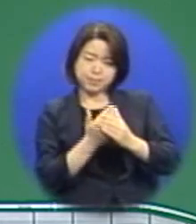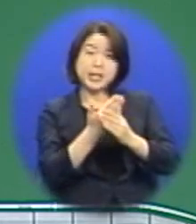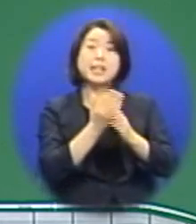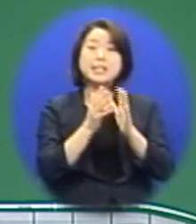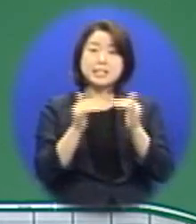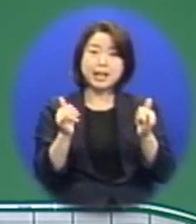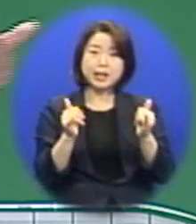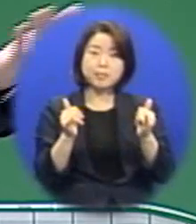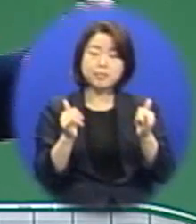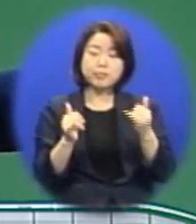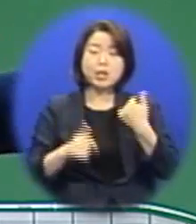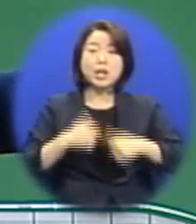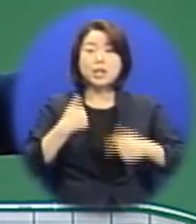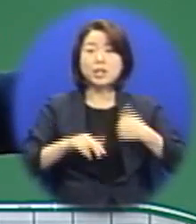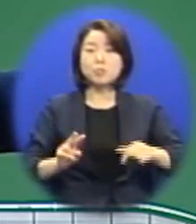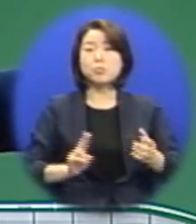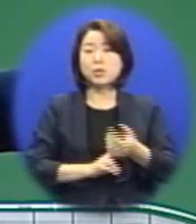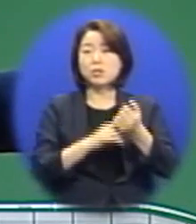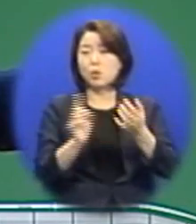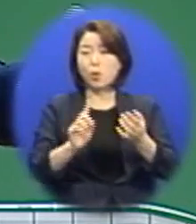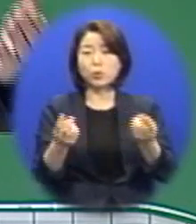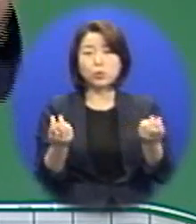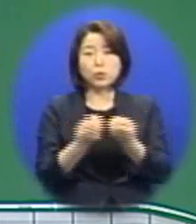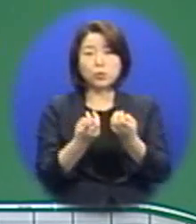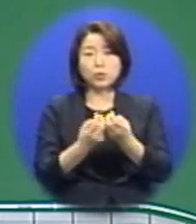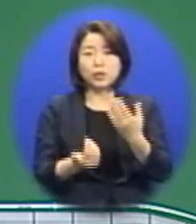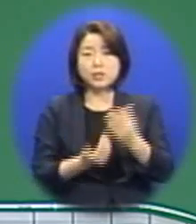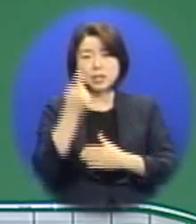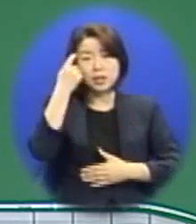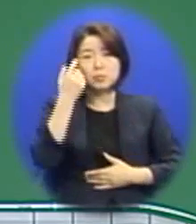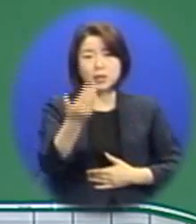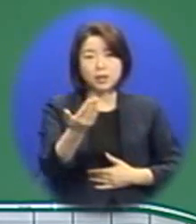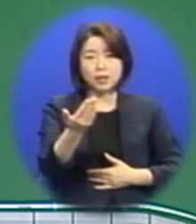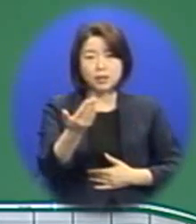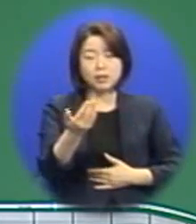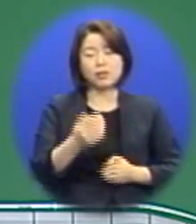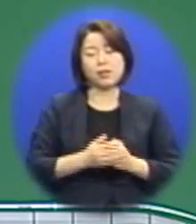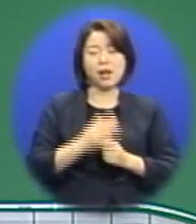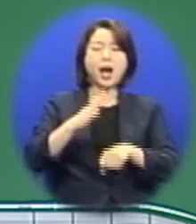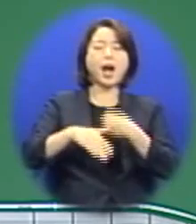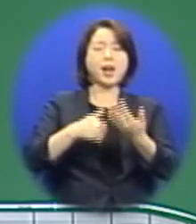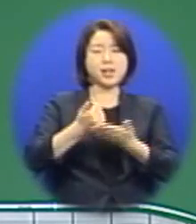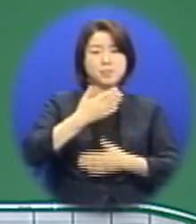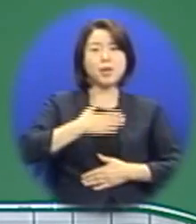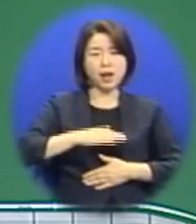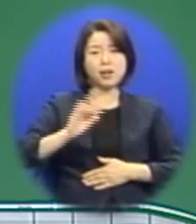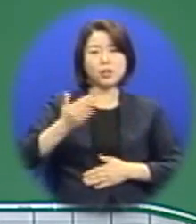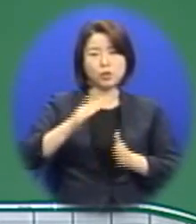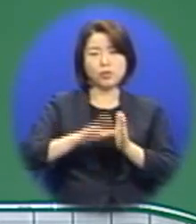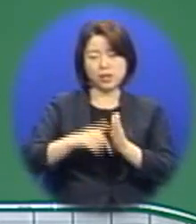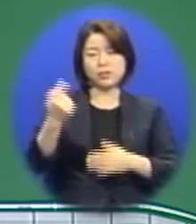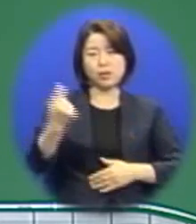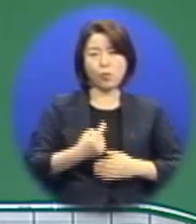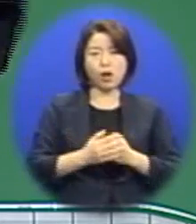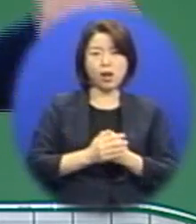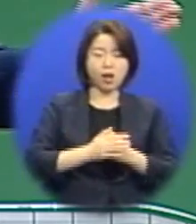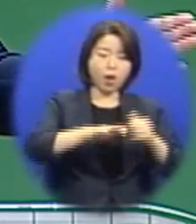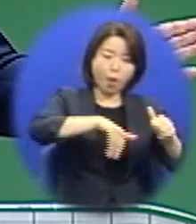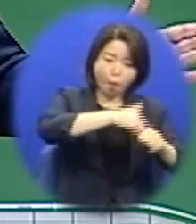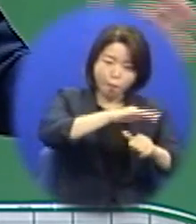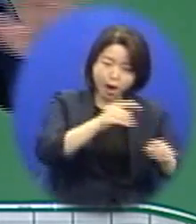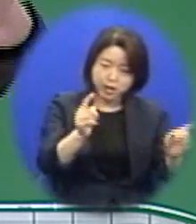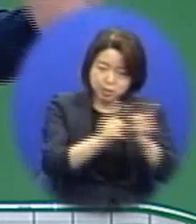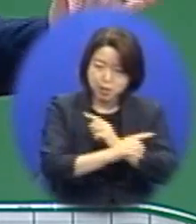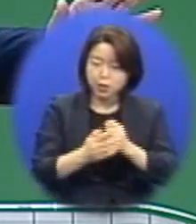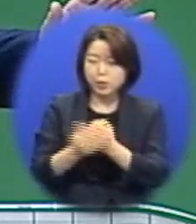그 기쁨의 기적은 그럼 어떻게 일어납니까? 하나님을 알게 될 때 옵니다. 하나님을 알게. 환경이 달라지고 일이 잘